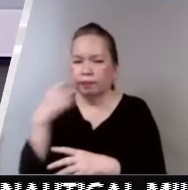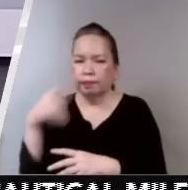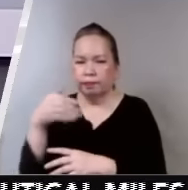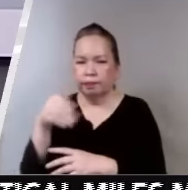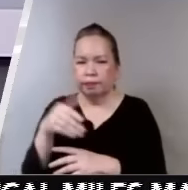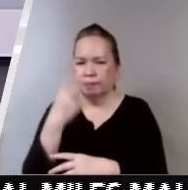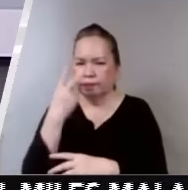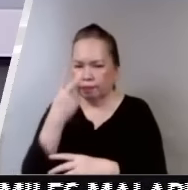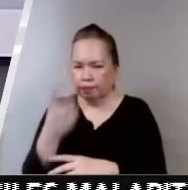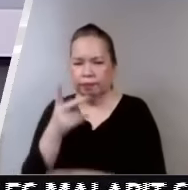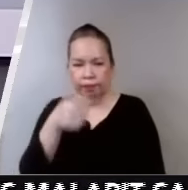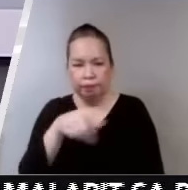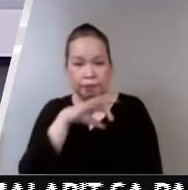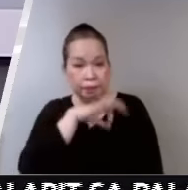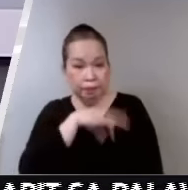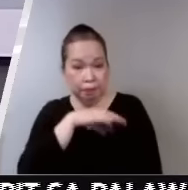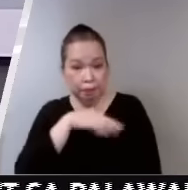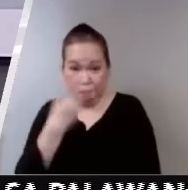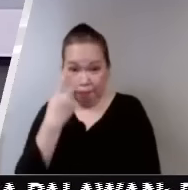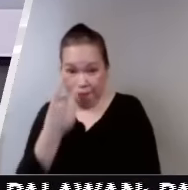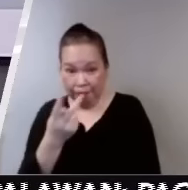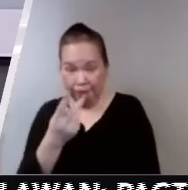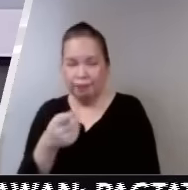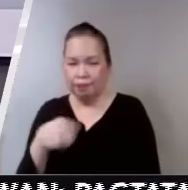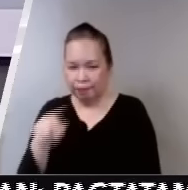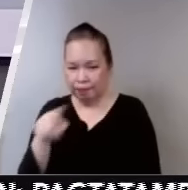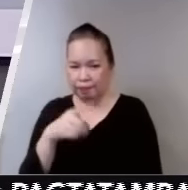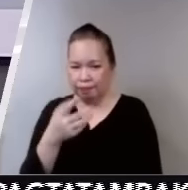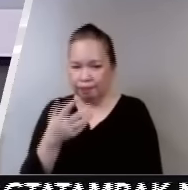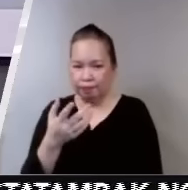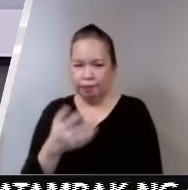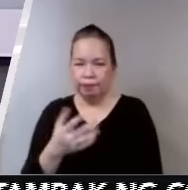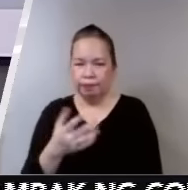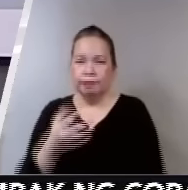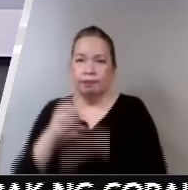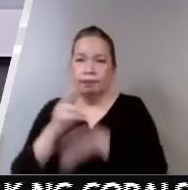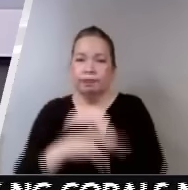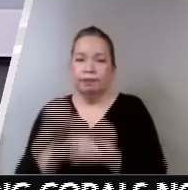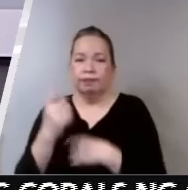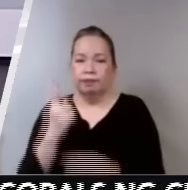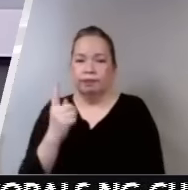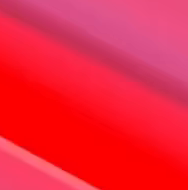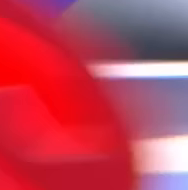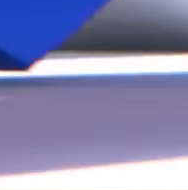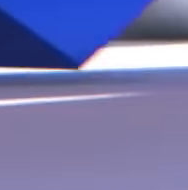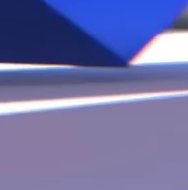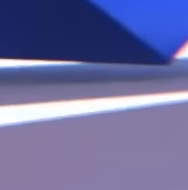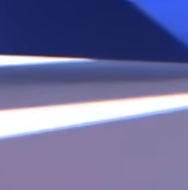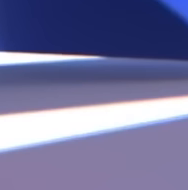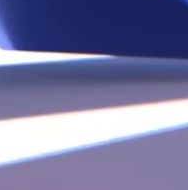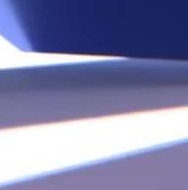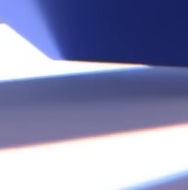ang asenso, tinutugan ni Chris Duniga ng GMA Regional TV, One North Central Luzon.